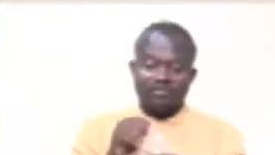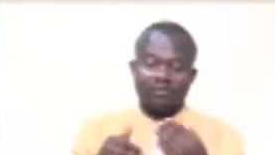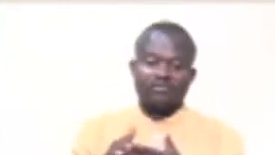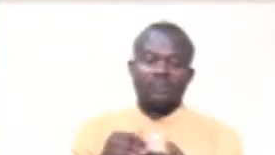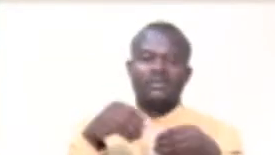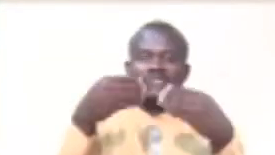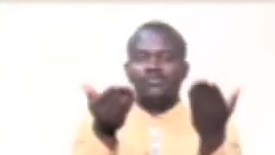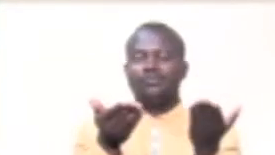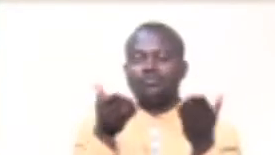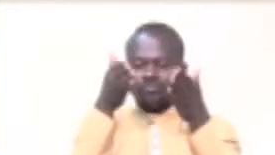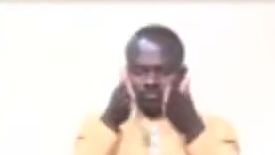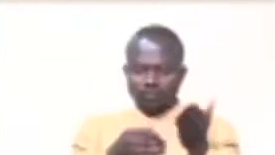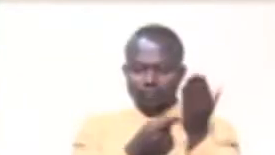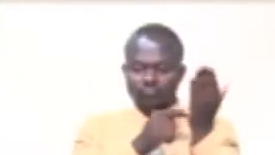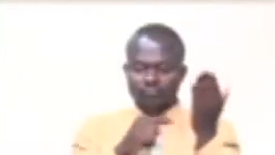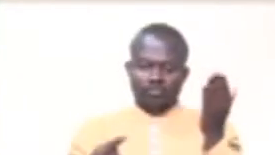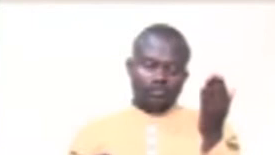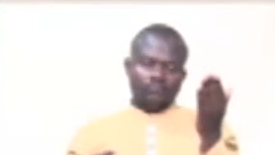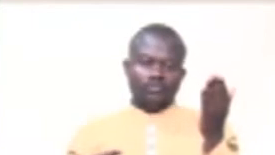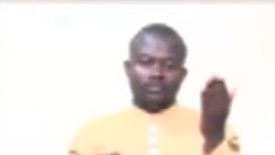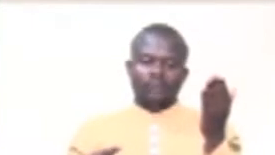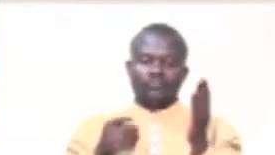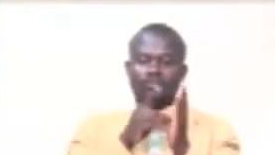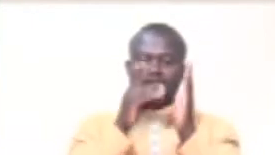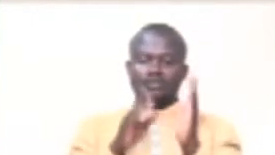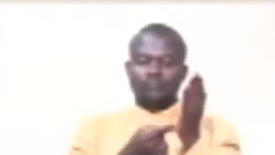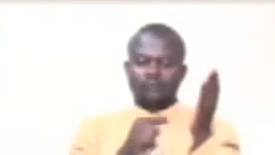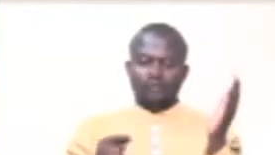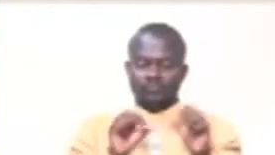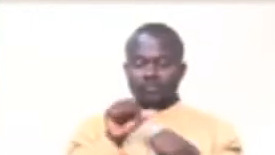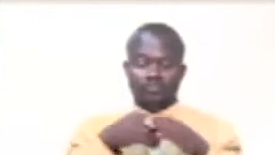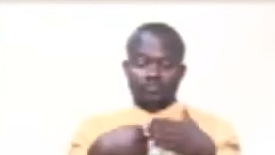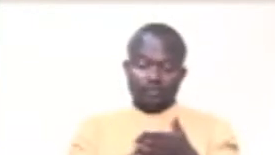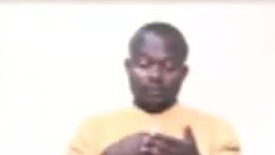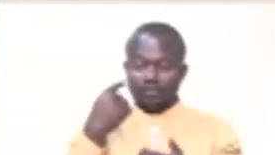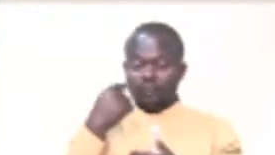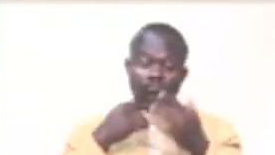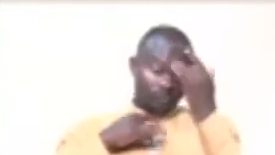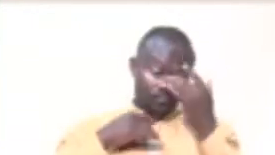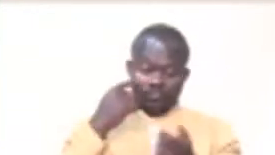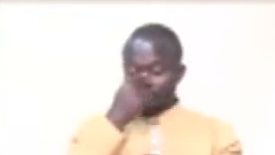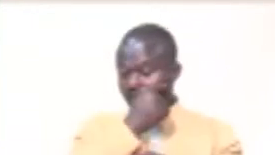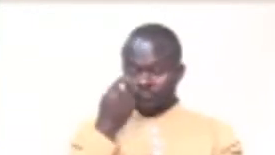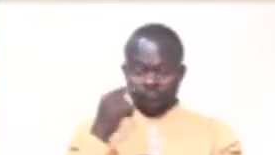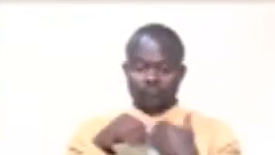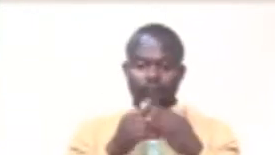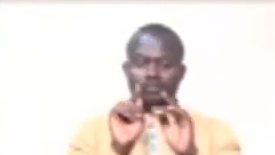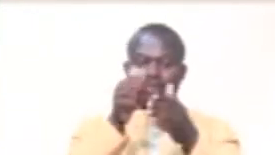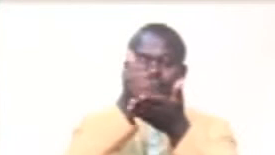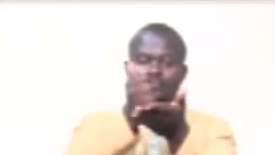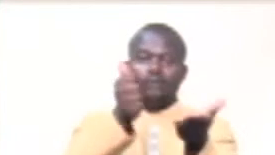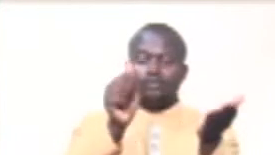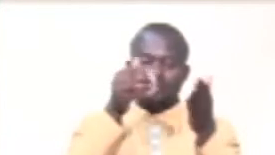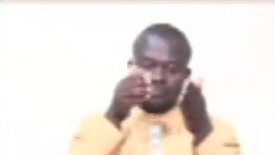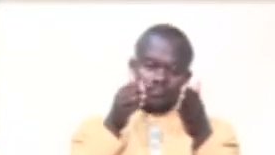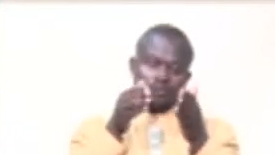twabaha umuforomo w'umutekinisiye, umuganga w'umutekinisiye mu bijyanye no kuvura indwara z'amaso, akajya gufasha uwo